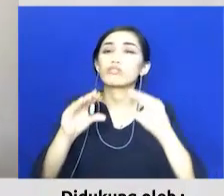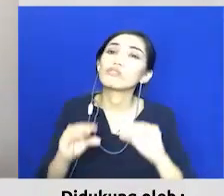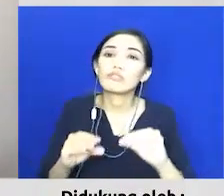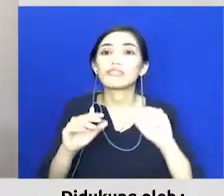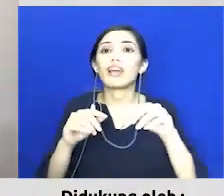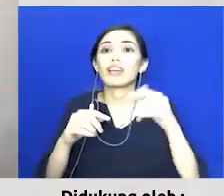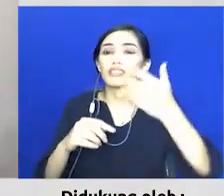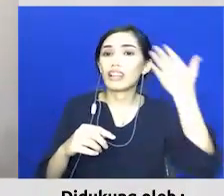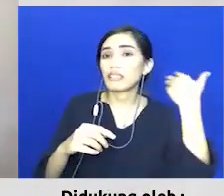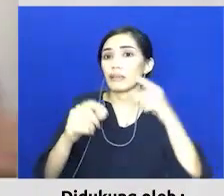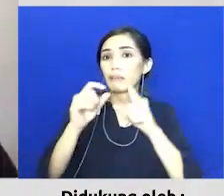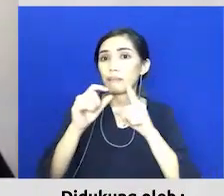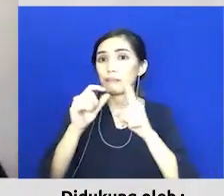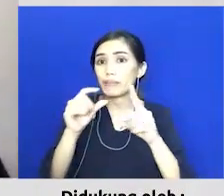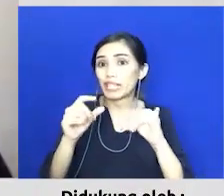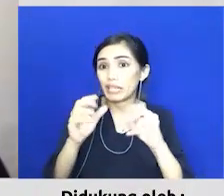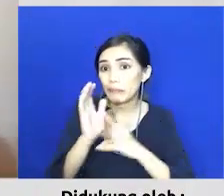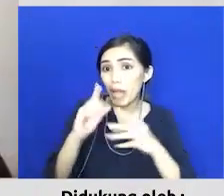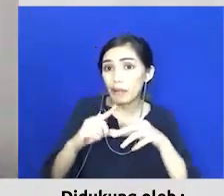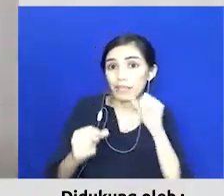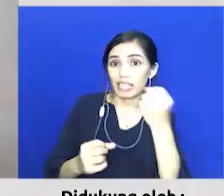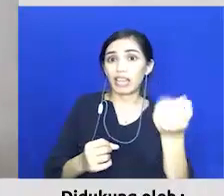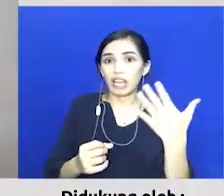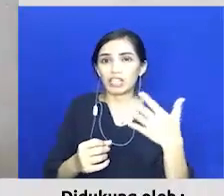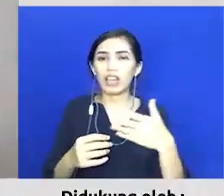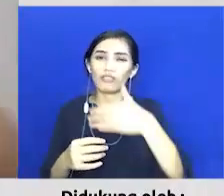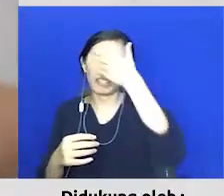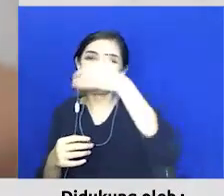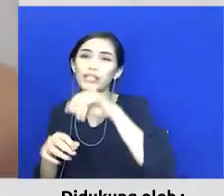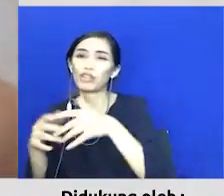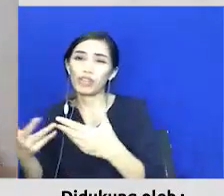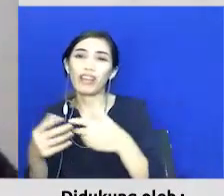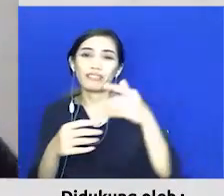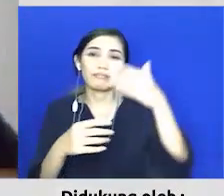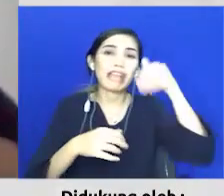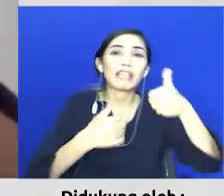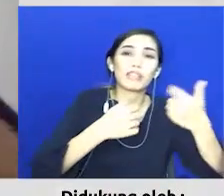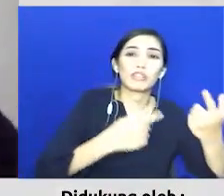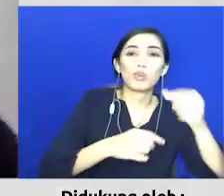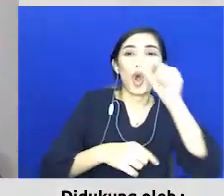begini, kita tuh ya bukan bermaksud mau gimana-gimana, tapi